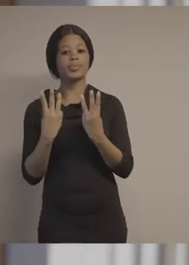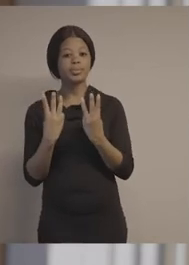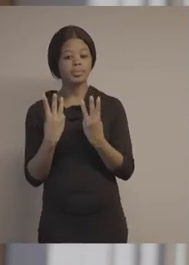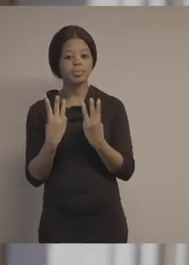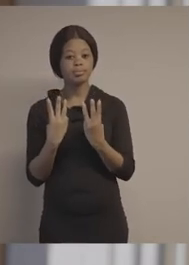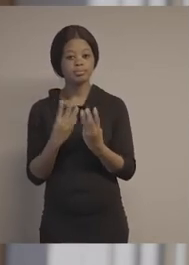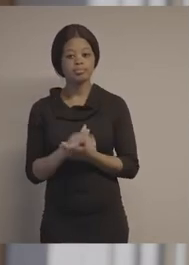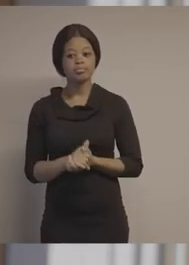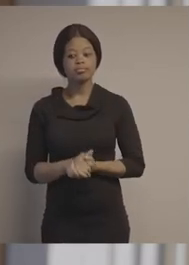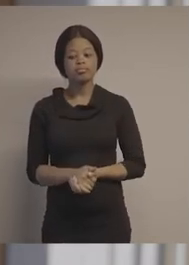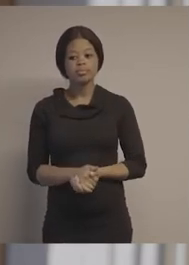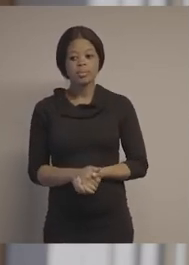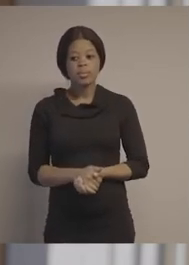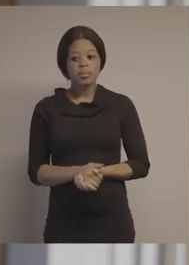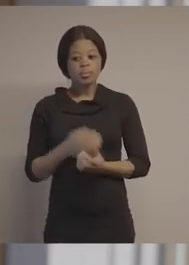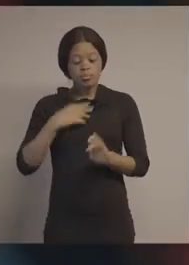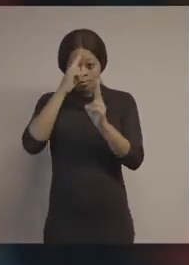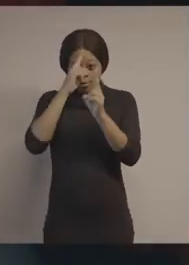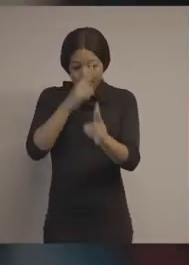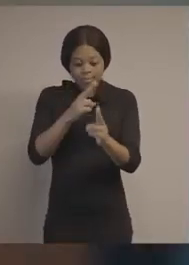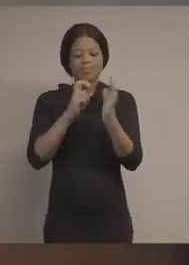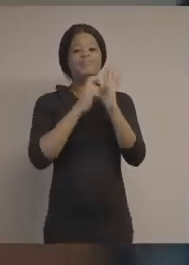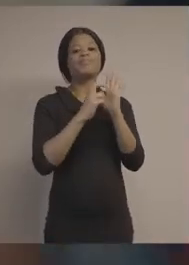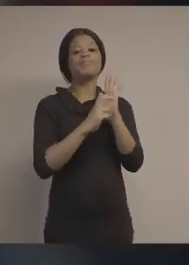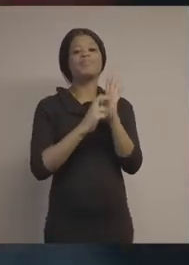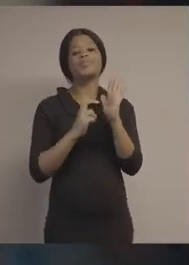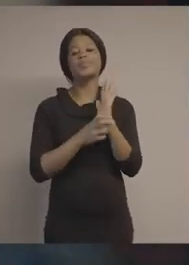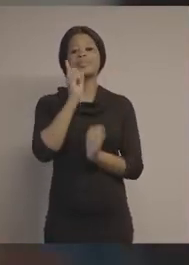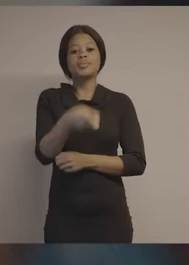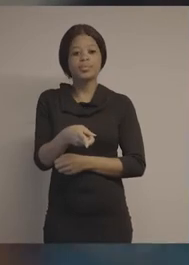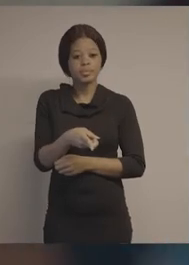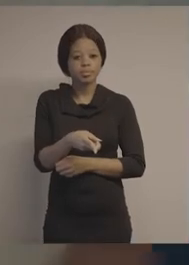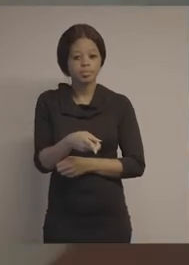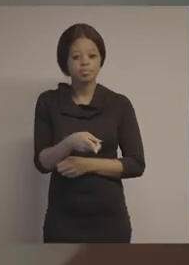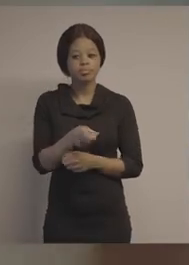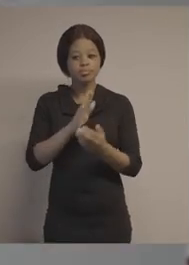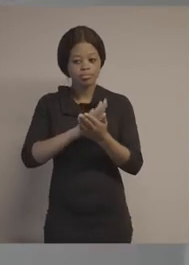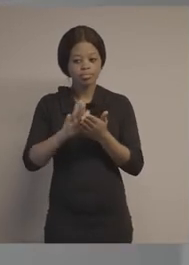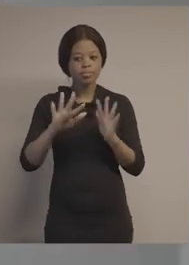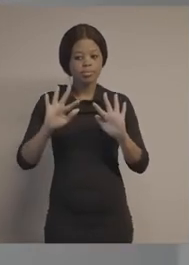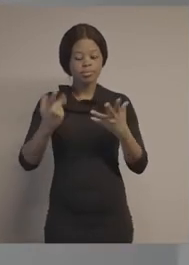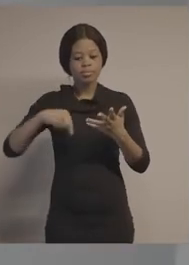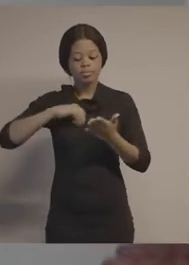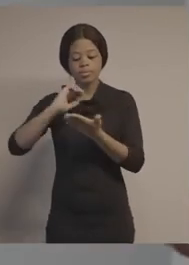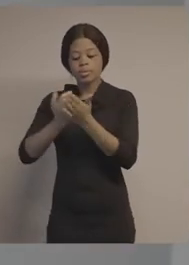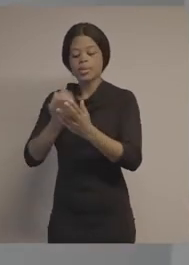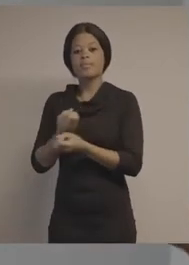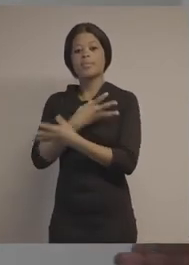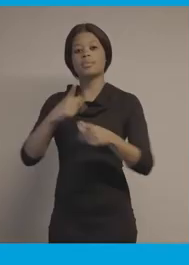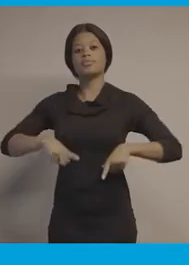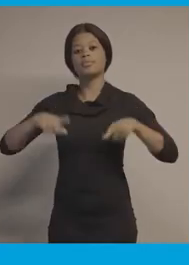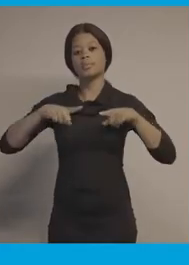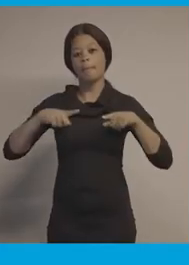gaan verby mense beweeg en sulke goed. Wees maar gehoorsaam. Doen die reëls wat gesê moet word. En so kan ons baie